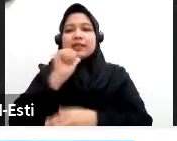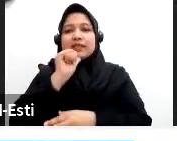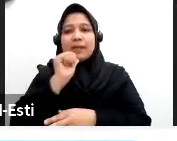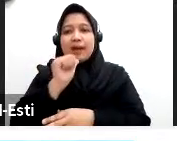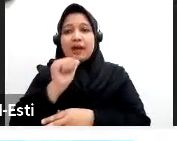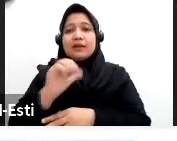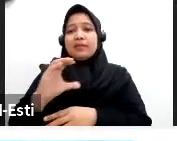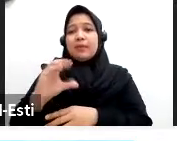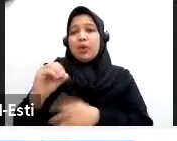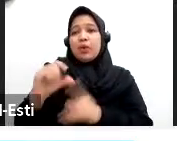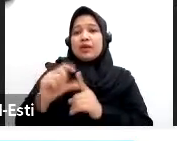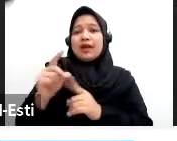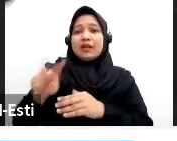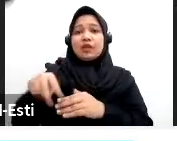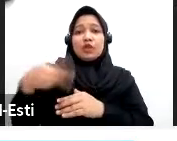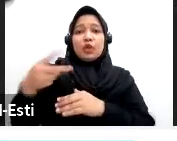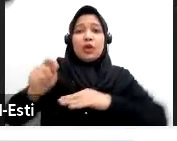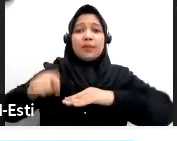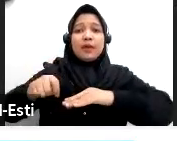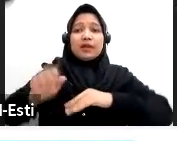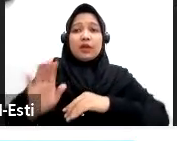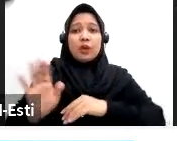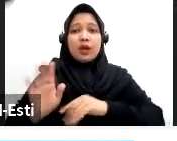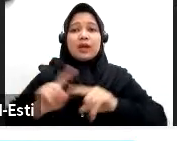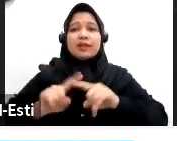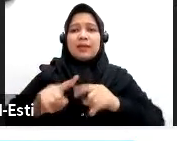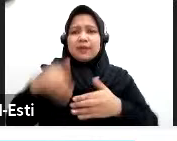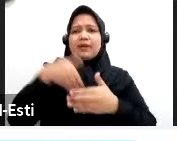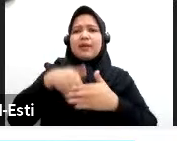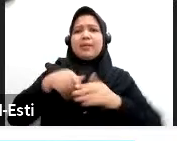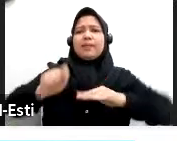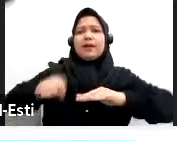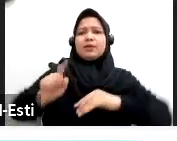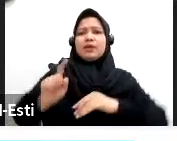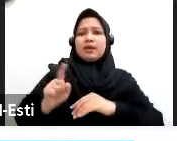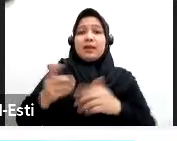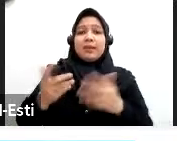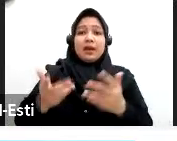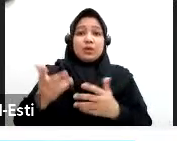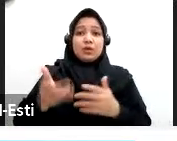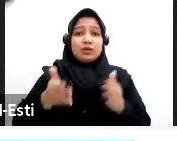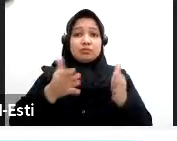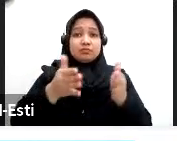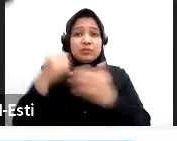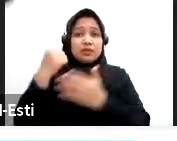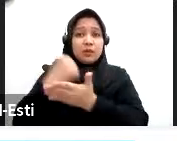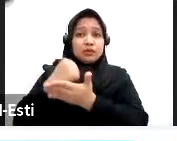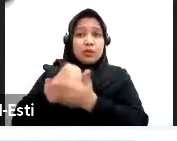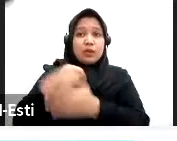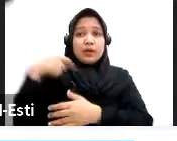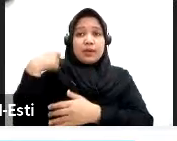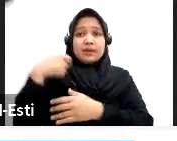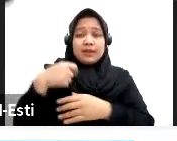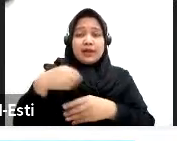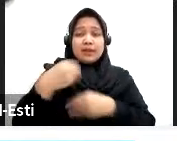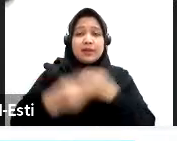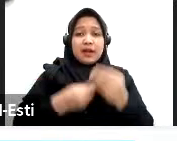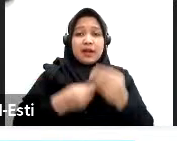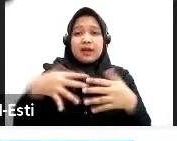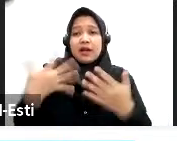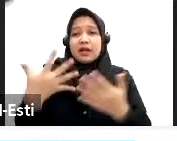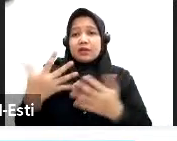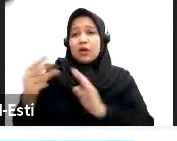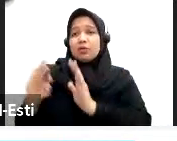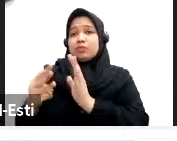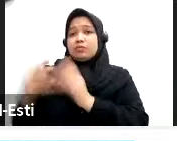dia tidak hanya di luar pengadilan tapi juga di ranah pengadilan tampakkan mungkin nanti masuk ranahnya kemendag atau mungkin masuk ramai Mahkamah Agung ketika